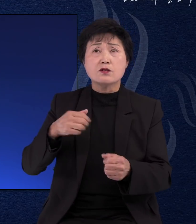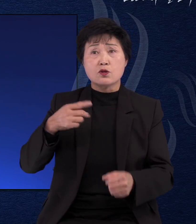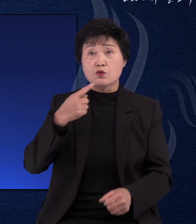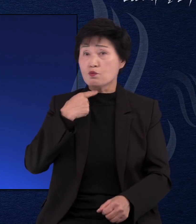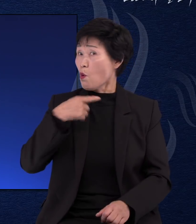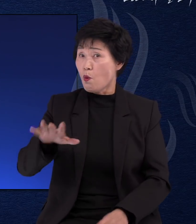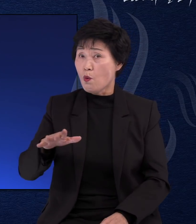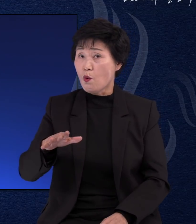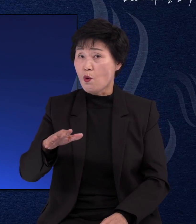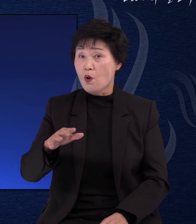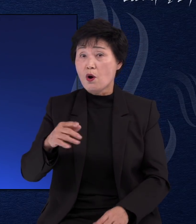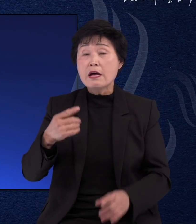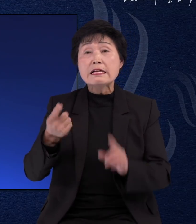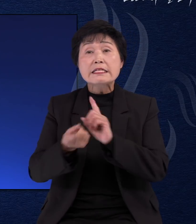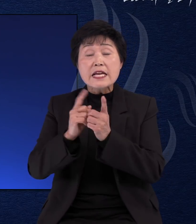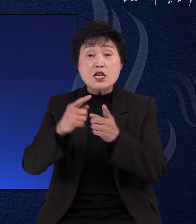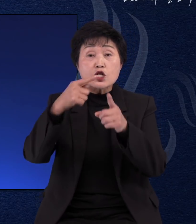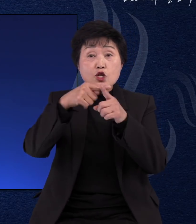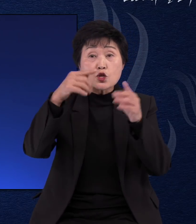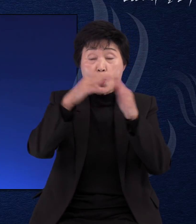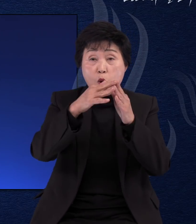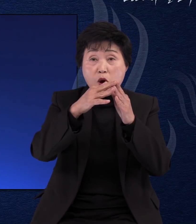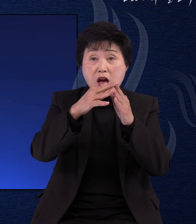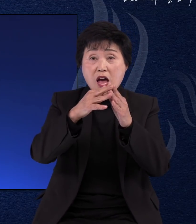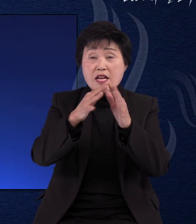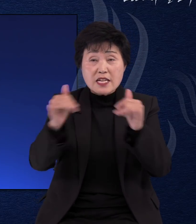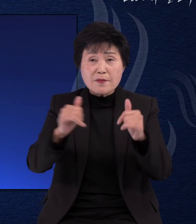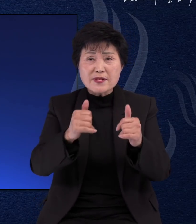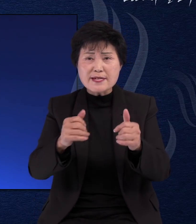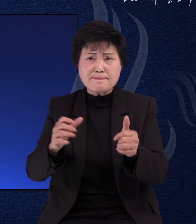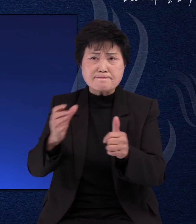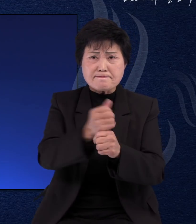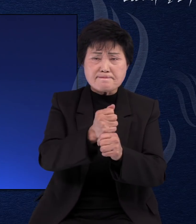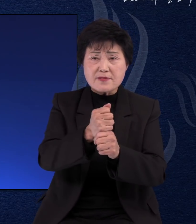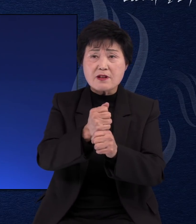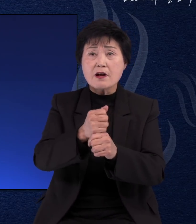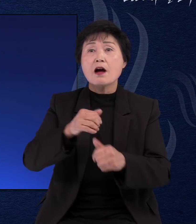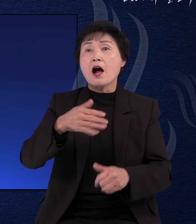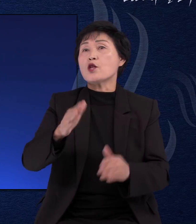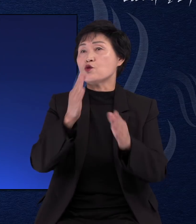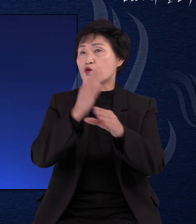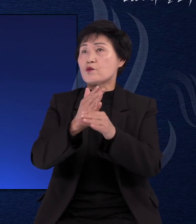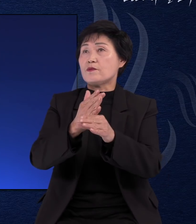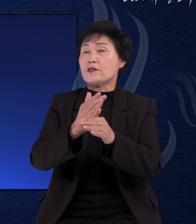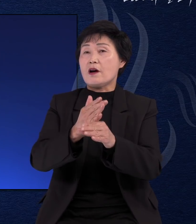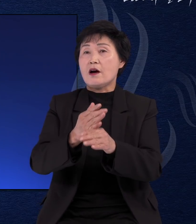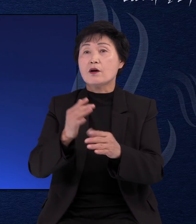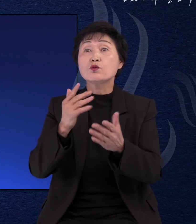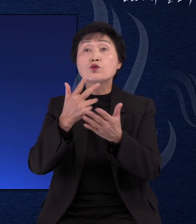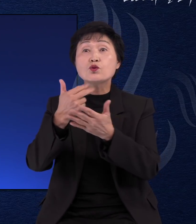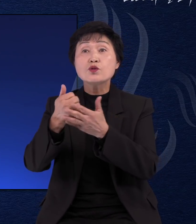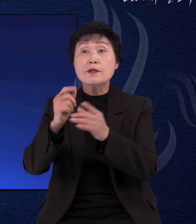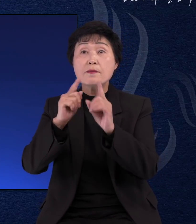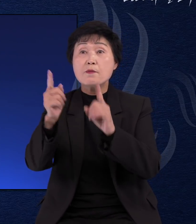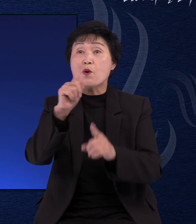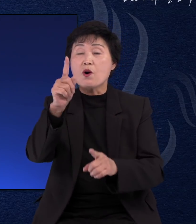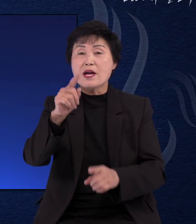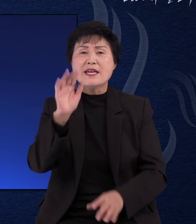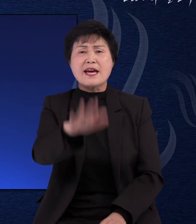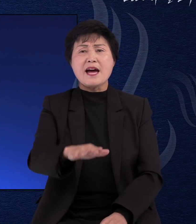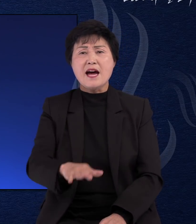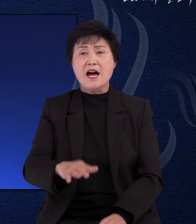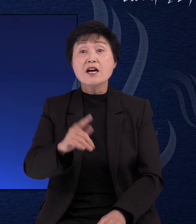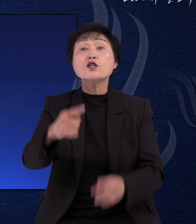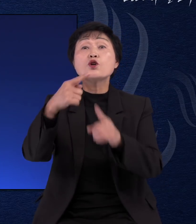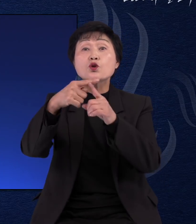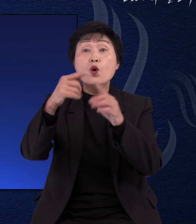있는 교회 일당을 잔멸하는 가른 길이요 라고 이야기했을 텐데, 주님이 이렇게 말씀하시는 거죠. 야, 이 사람아, 그